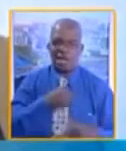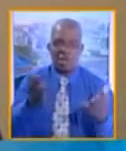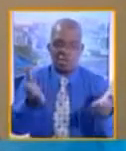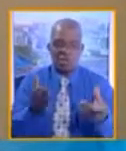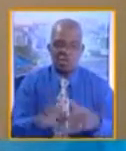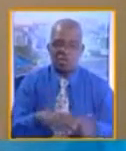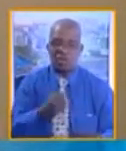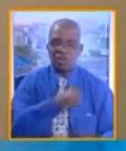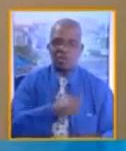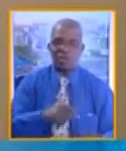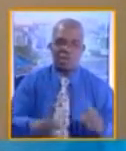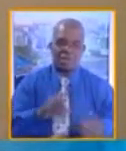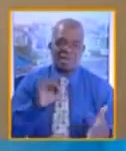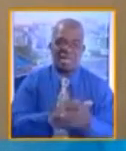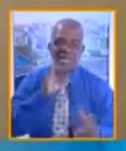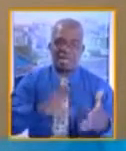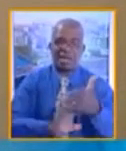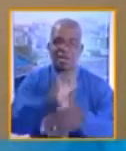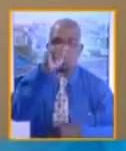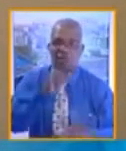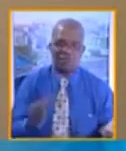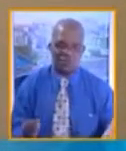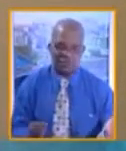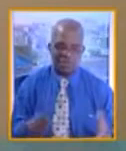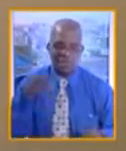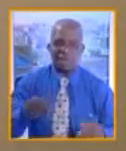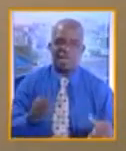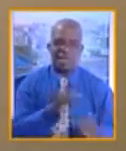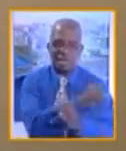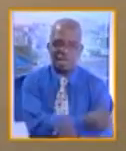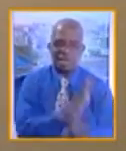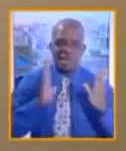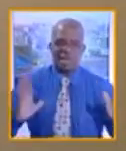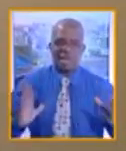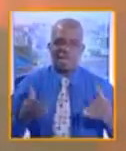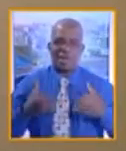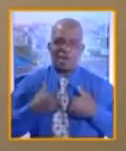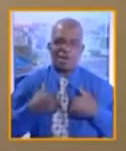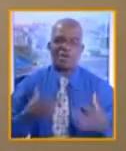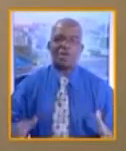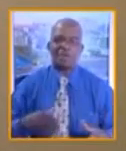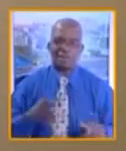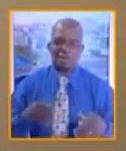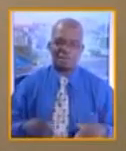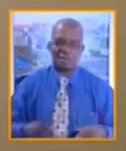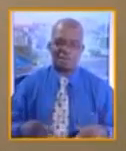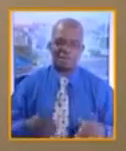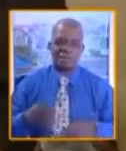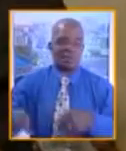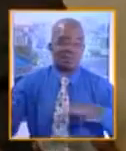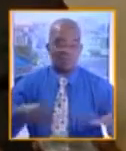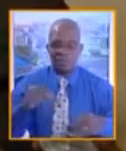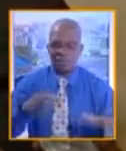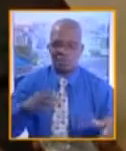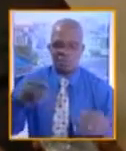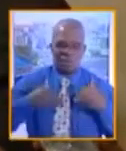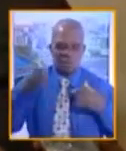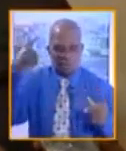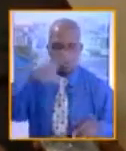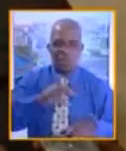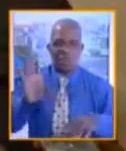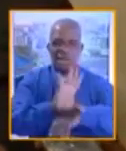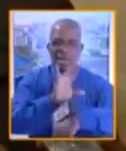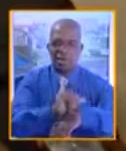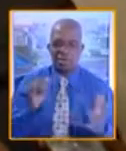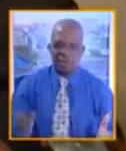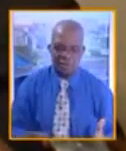c'est surtout la confiance que les investisseurs ont placée donc dans le pays qui a été remarquable. Compte tenu du niveau de souscription, la communauté